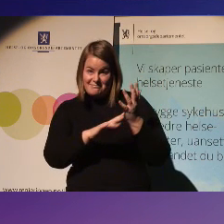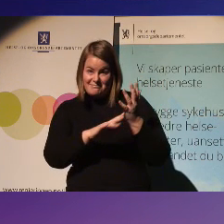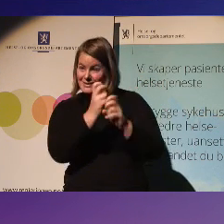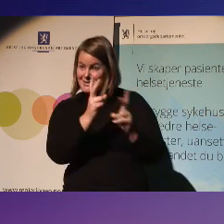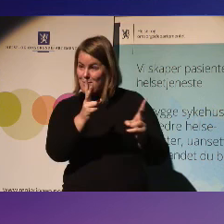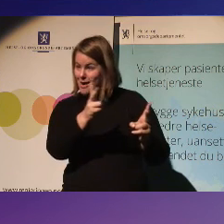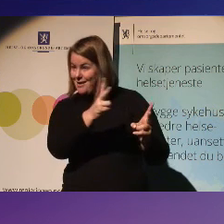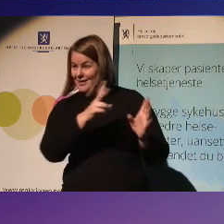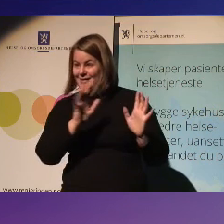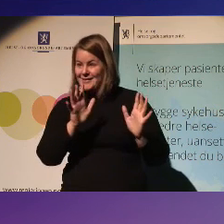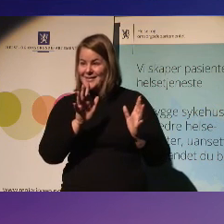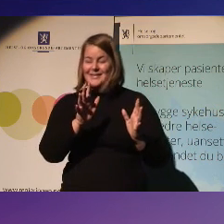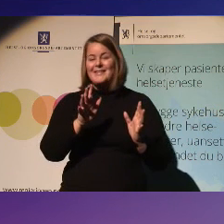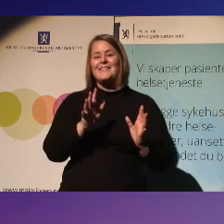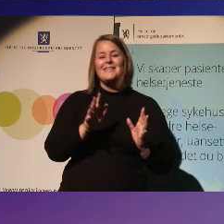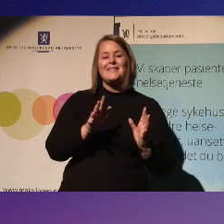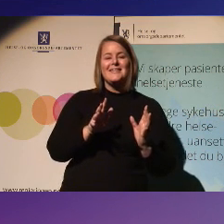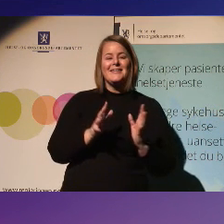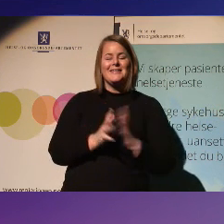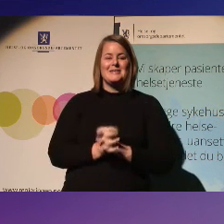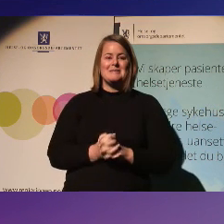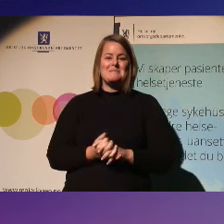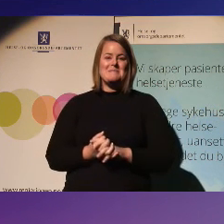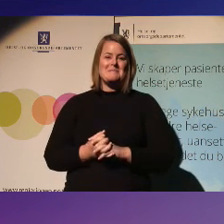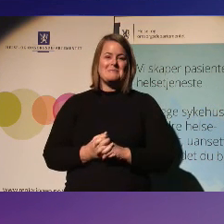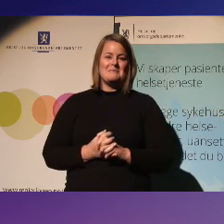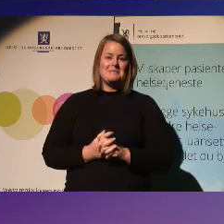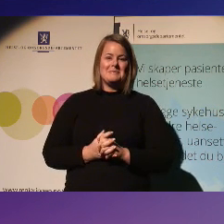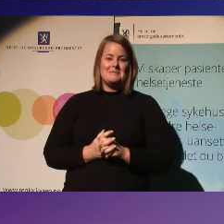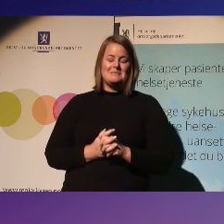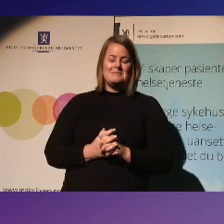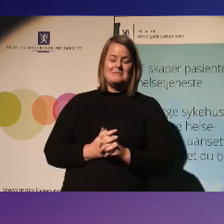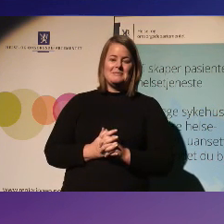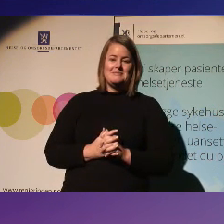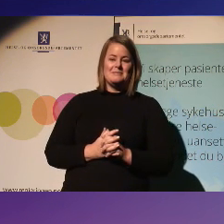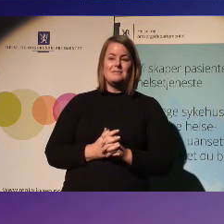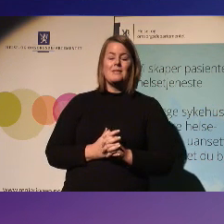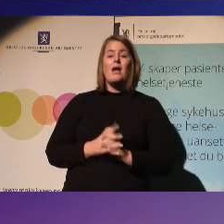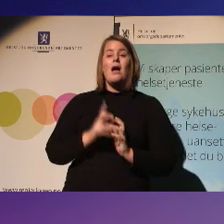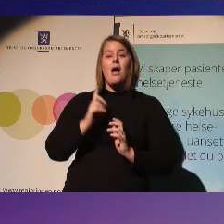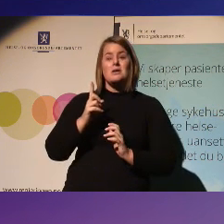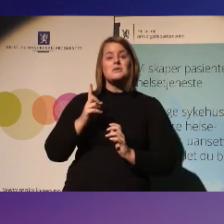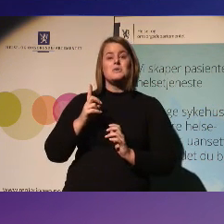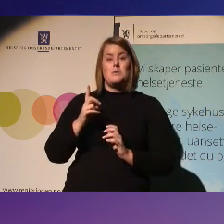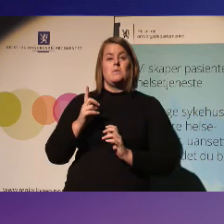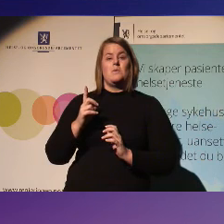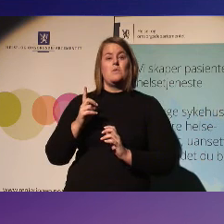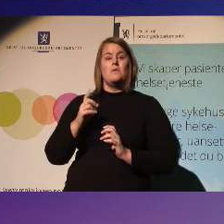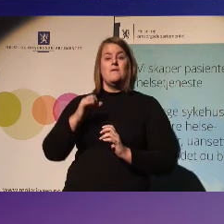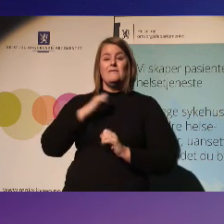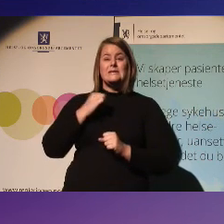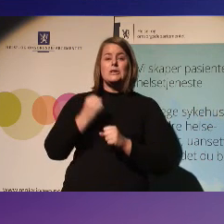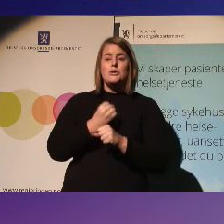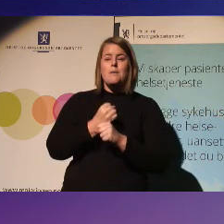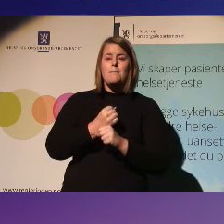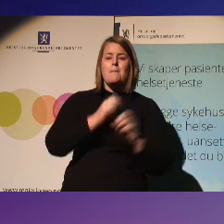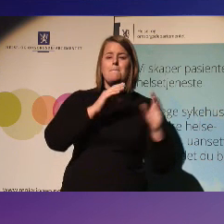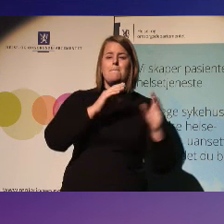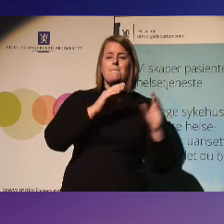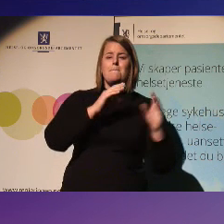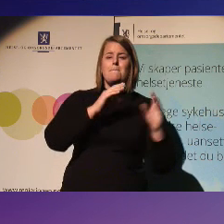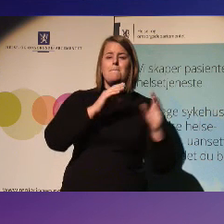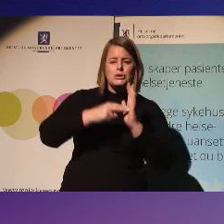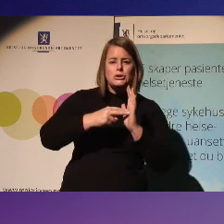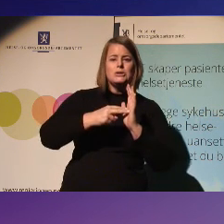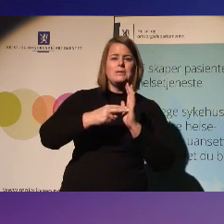Men I hvert fall så jeg tror den store gevinsten hvis vi kan jobbe mye bedre og mer strukturert,